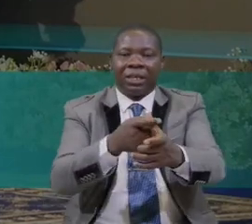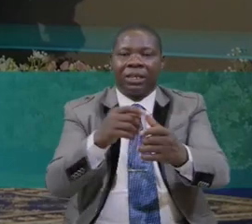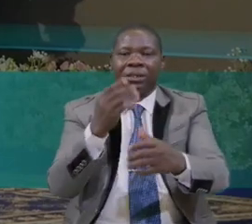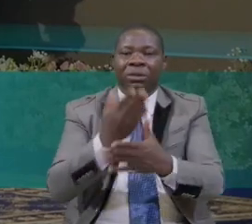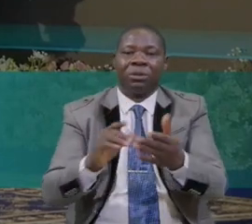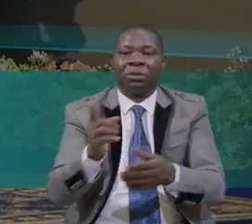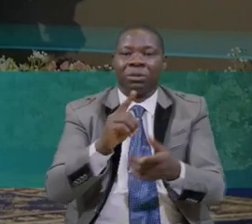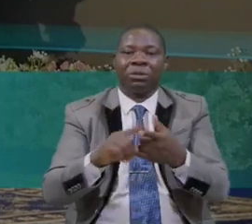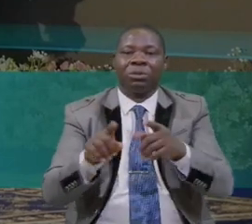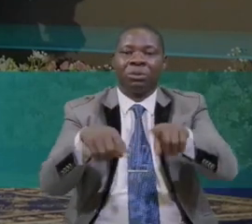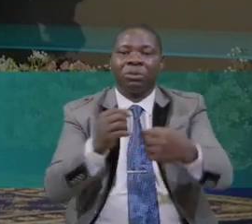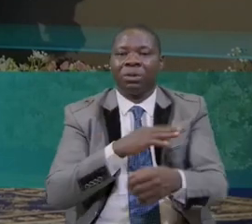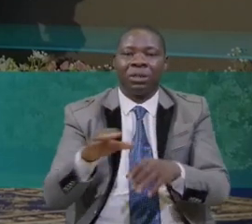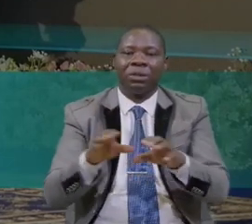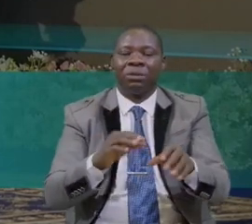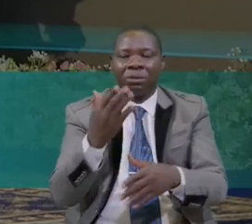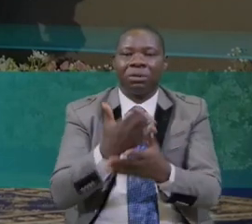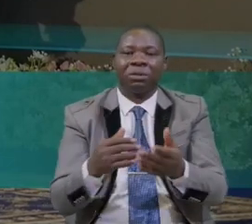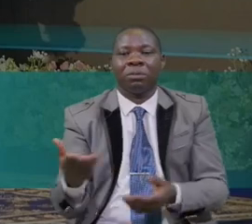part pour faire quelque chose